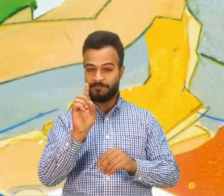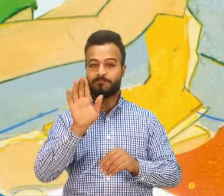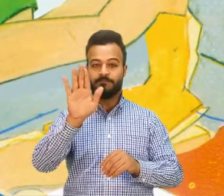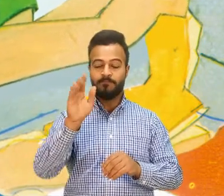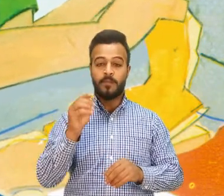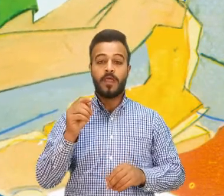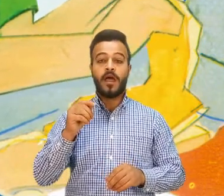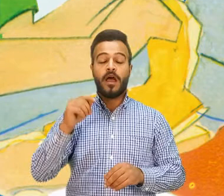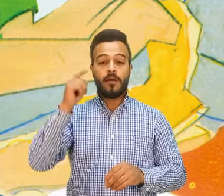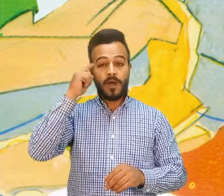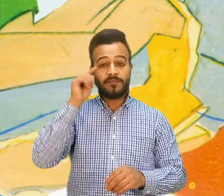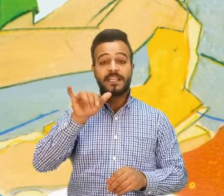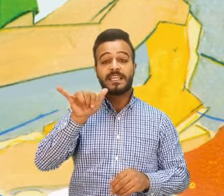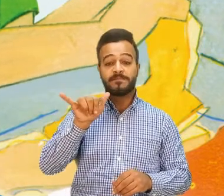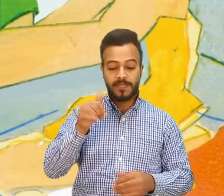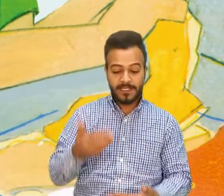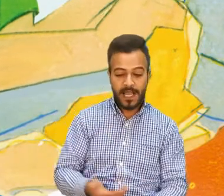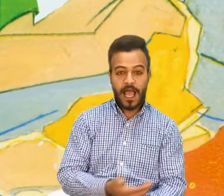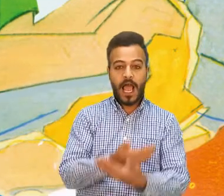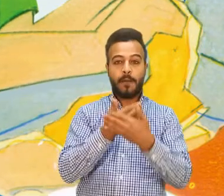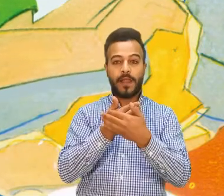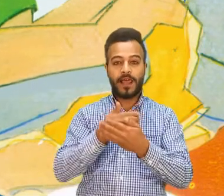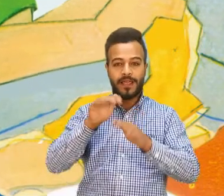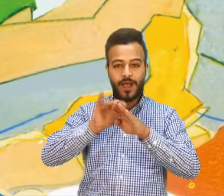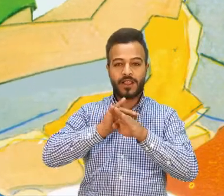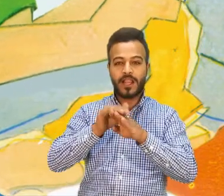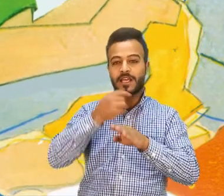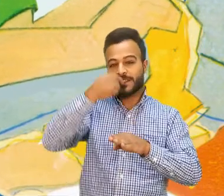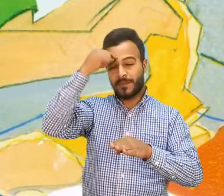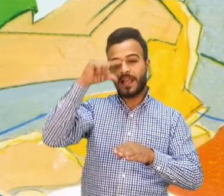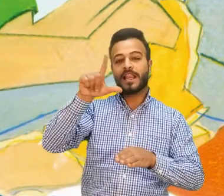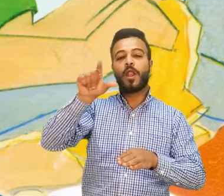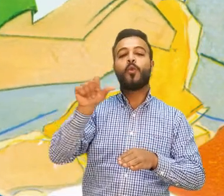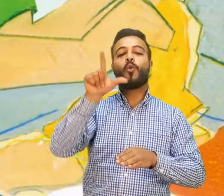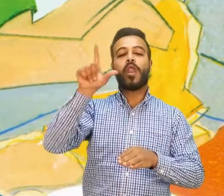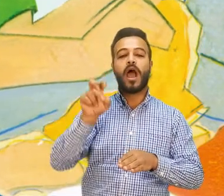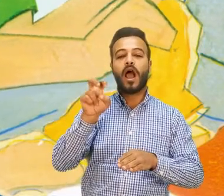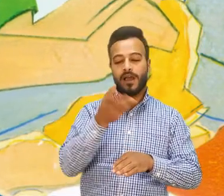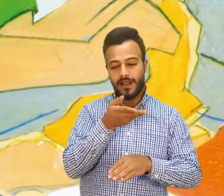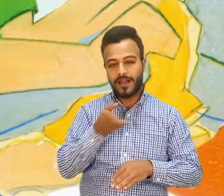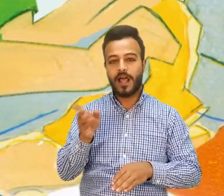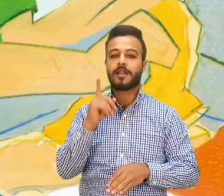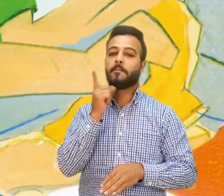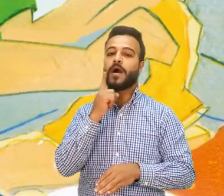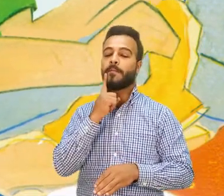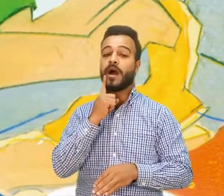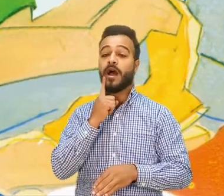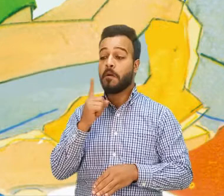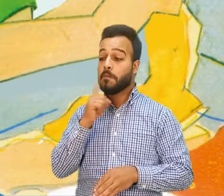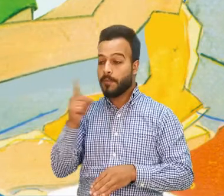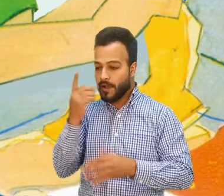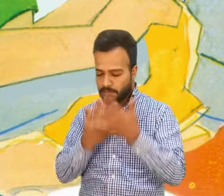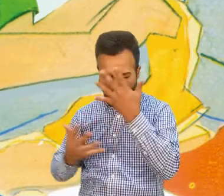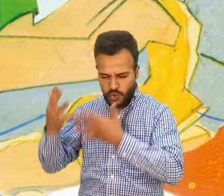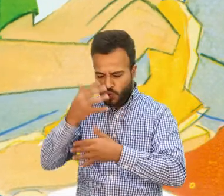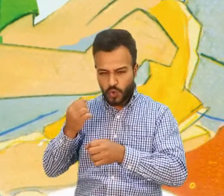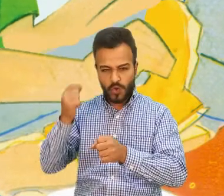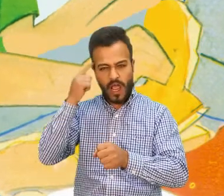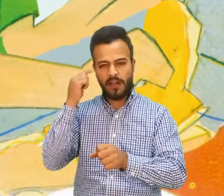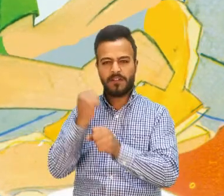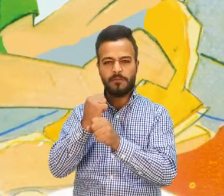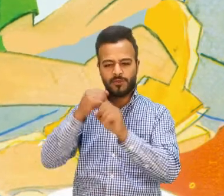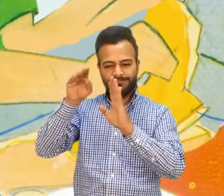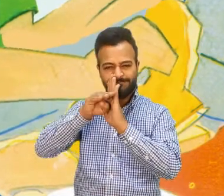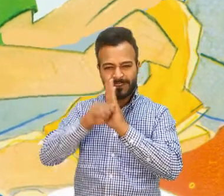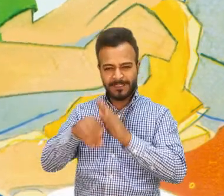حملت ياسمين قطتها دلولة وذهبت إلى أمها التي كانت مشغولة